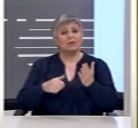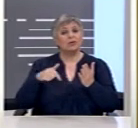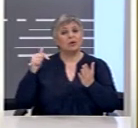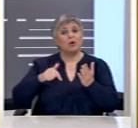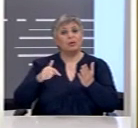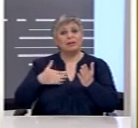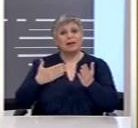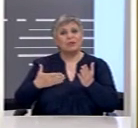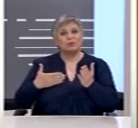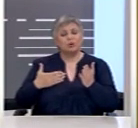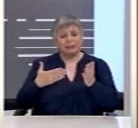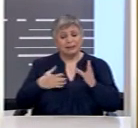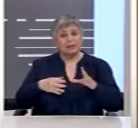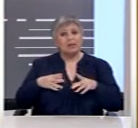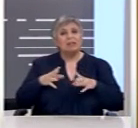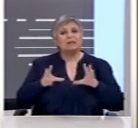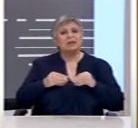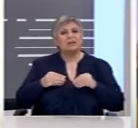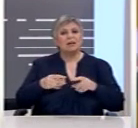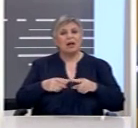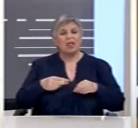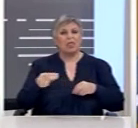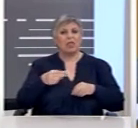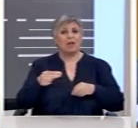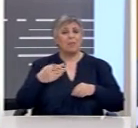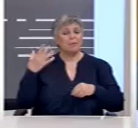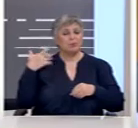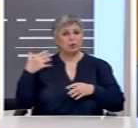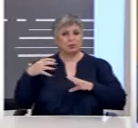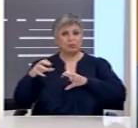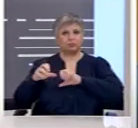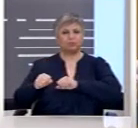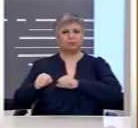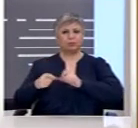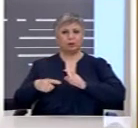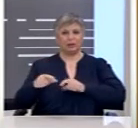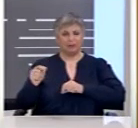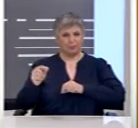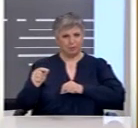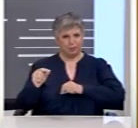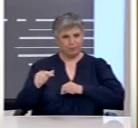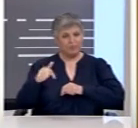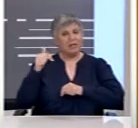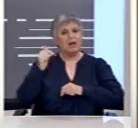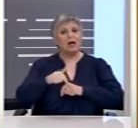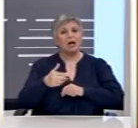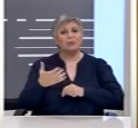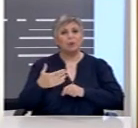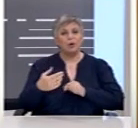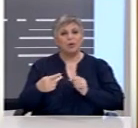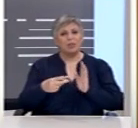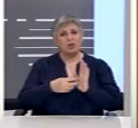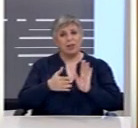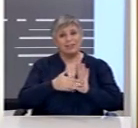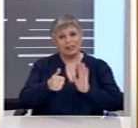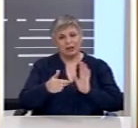της Κύπρου που υπεγράφει 15 Φεβρουαρίου του 17, παρακαλώ, και στα οποία αναφέρθηκε ο πρόεδρος της